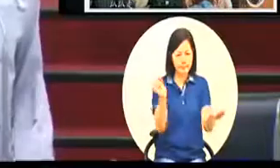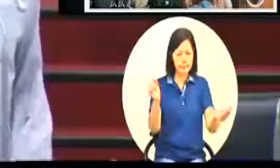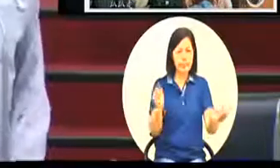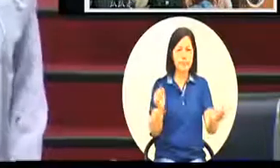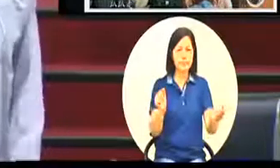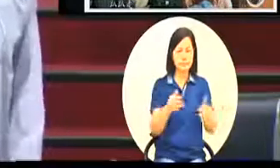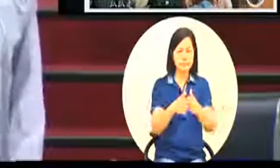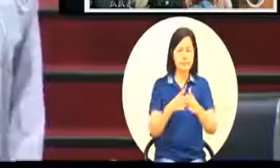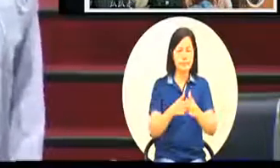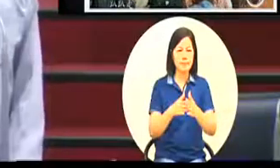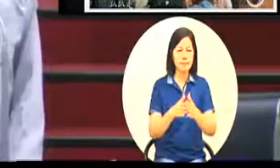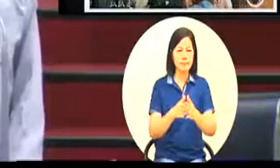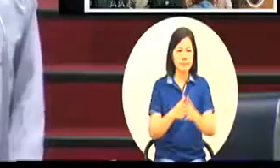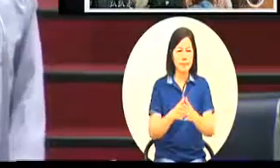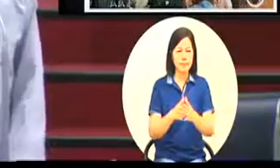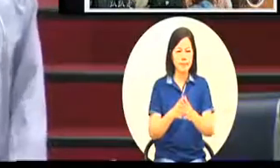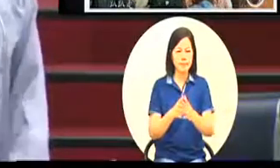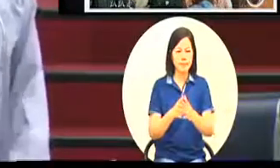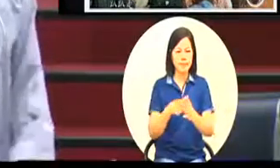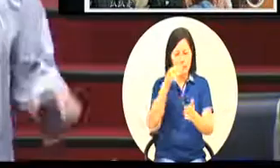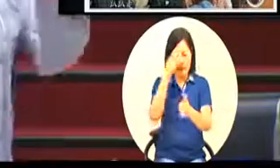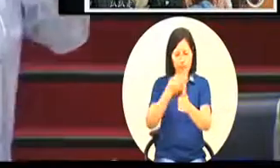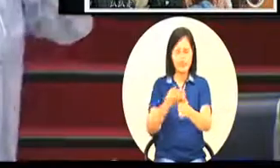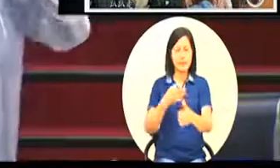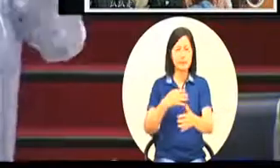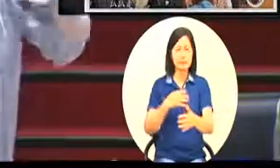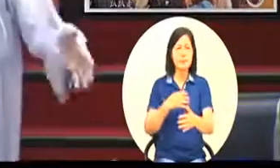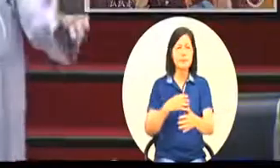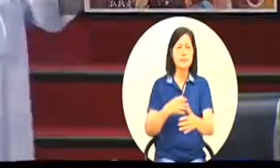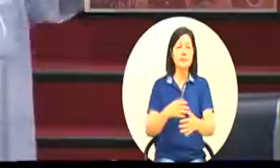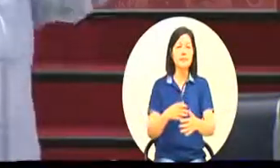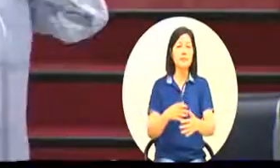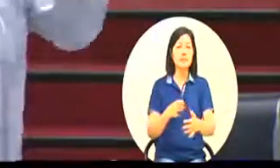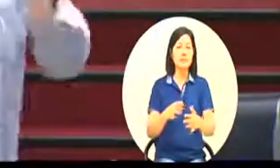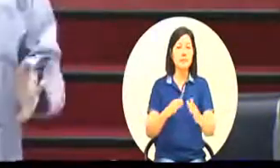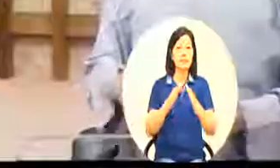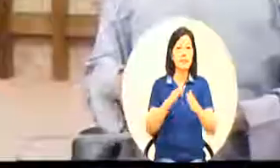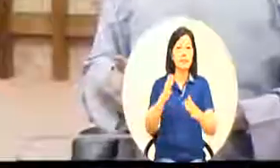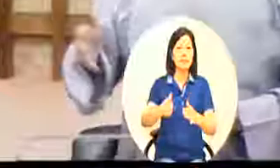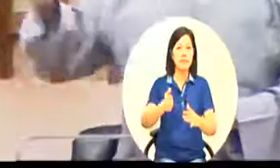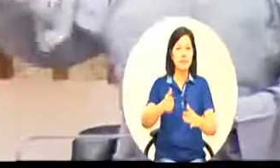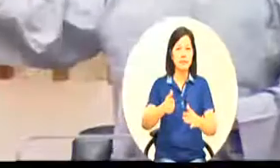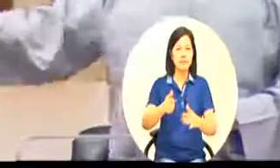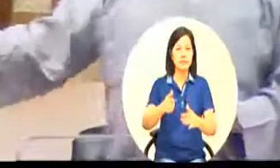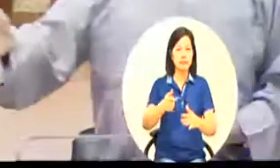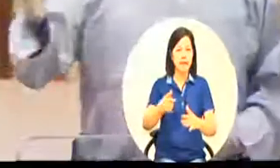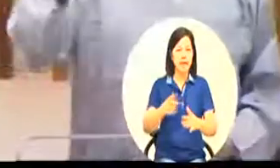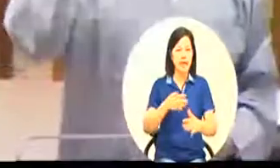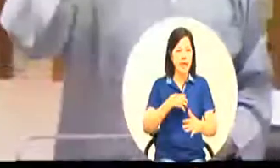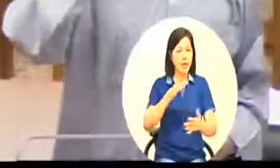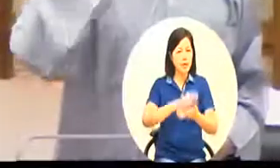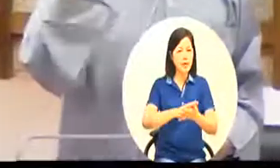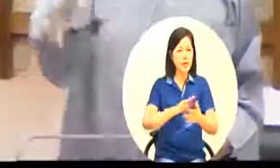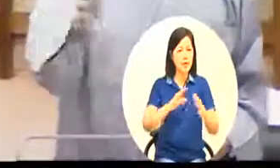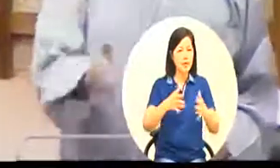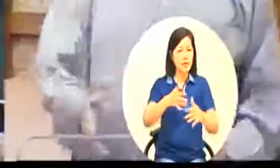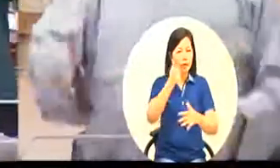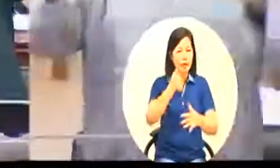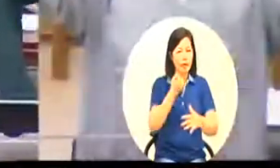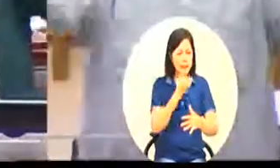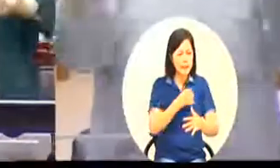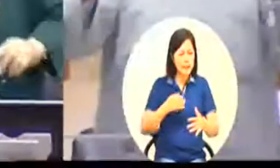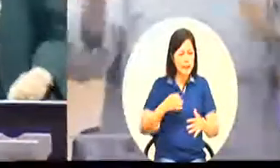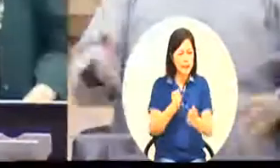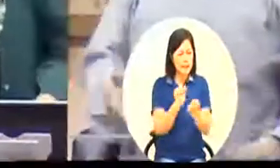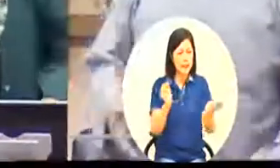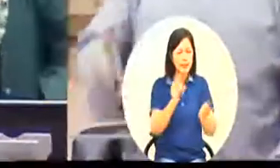长啊，你的看法是毋是阿扁总统有可能特赦，还是照吴国栋面前讲的无